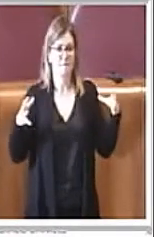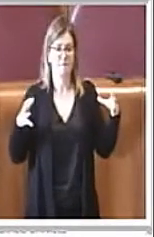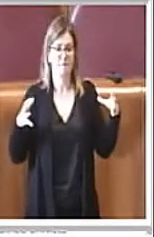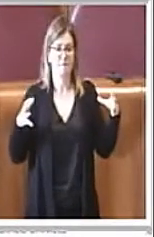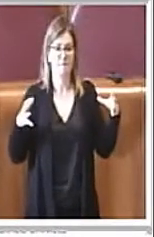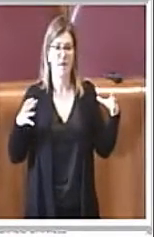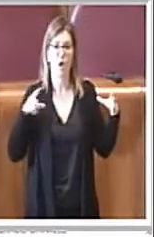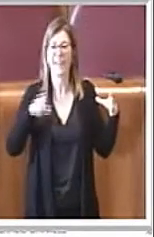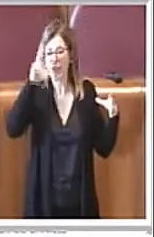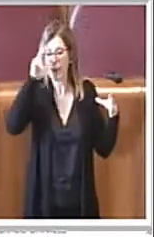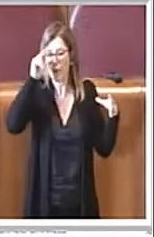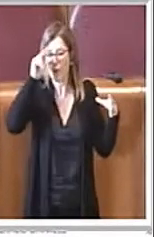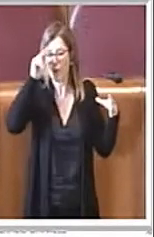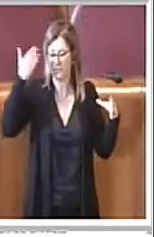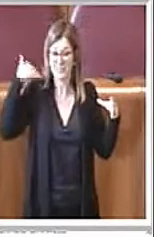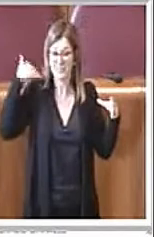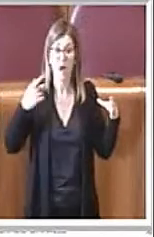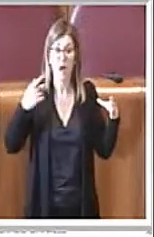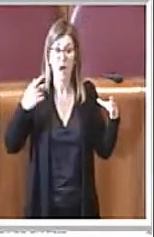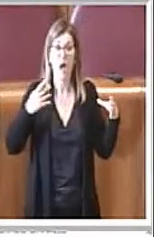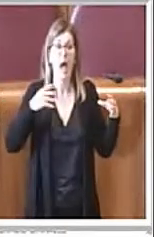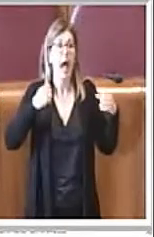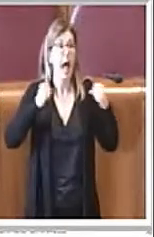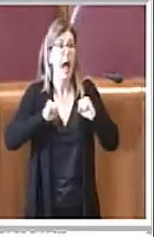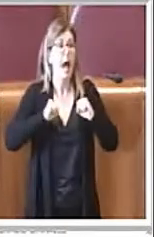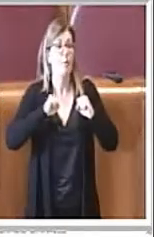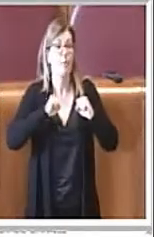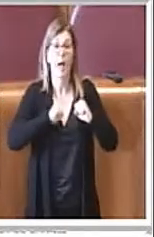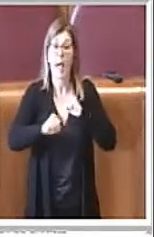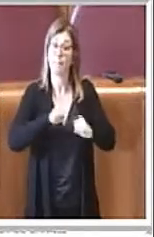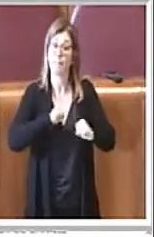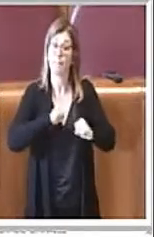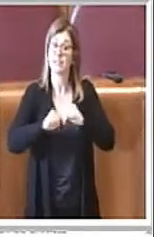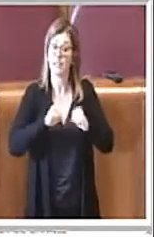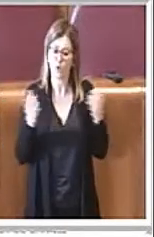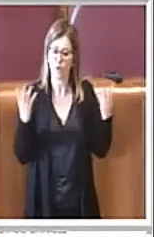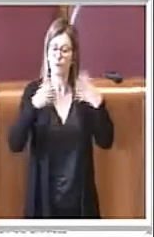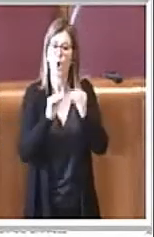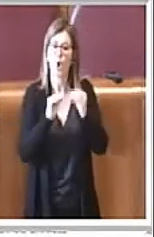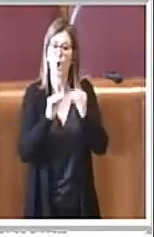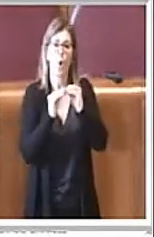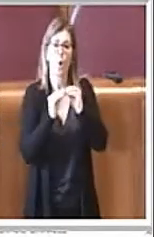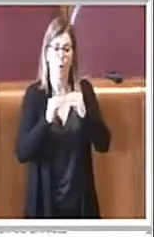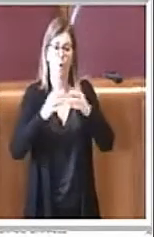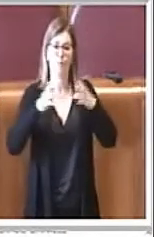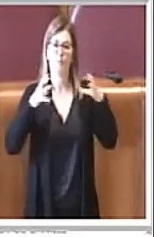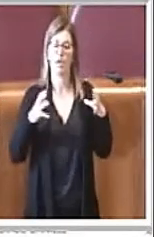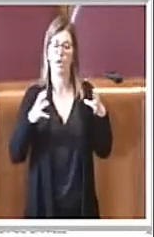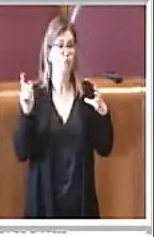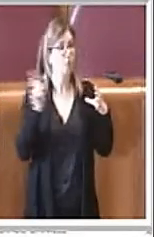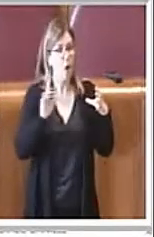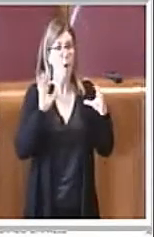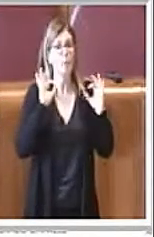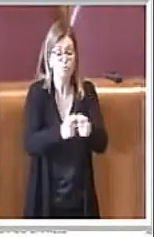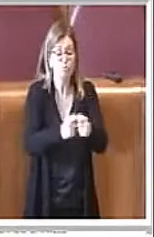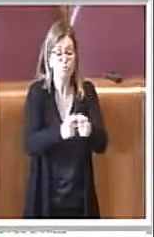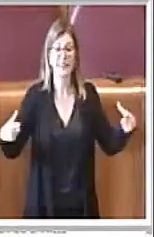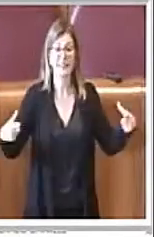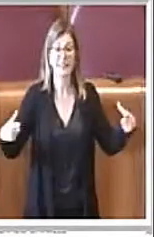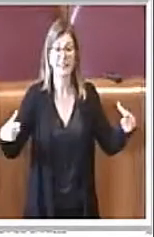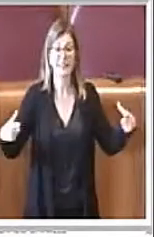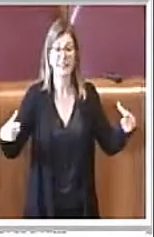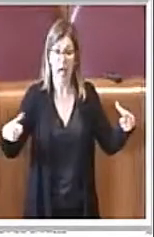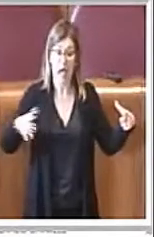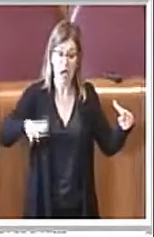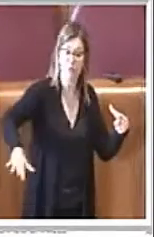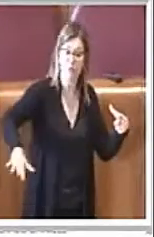come l'abbiamo conosciuto, di macchina amministrativa, ma bensì il principio della città piattaforma, con una serie di